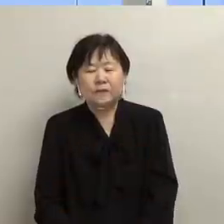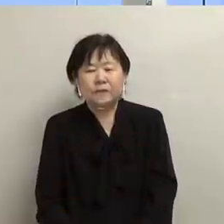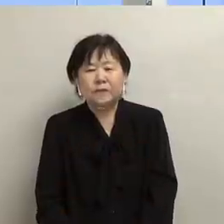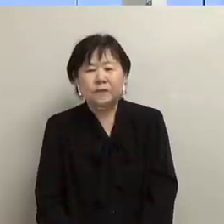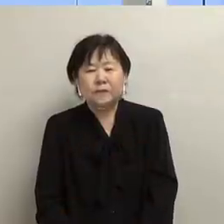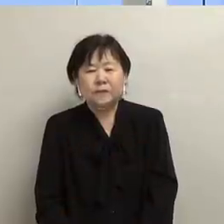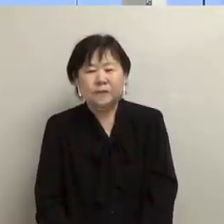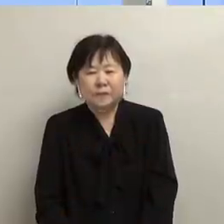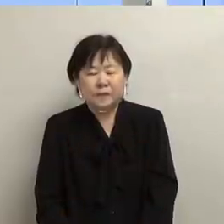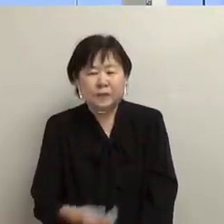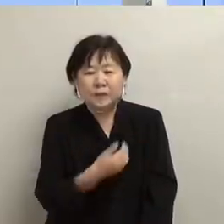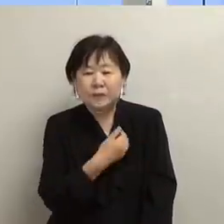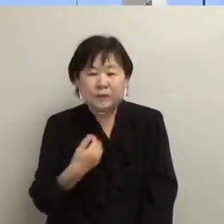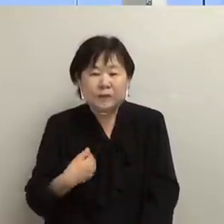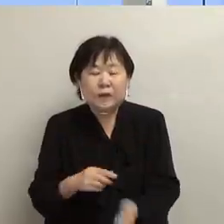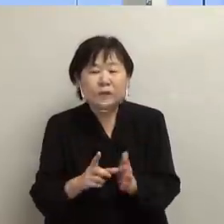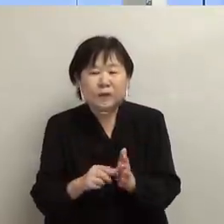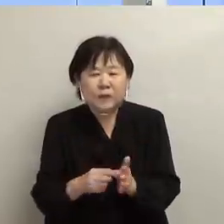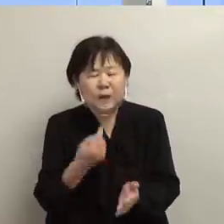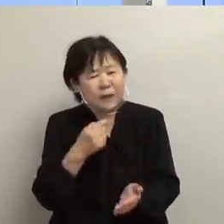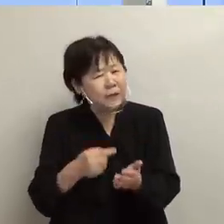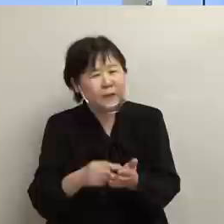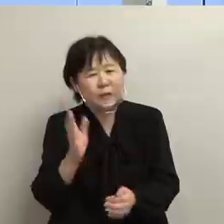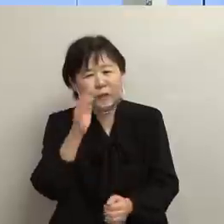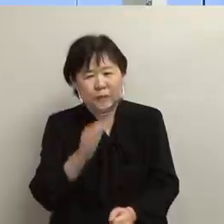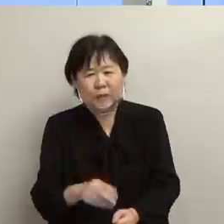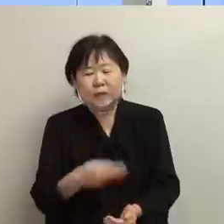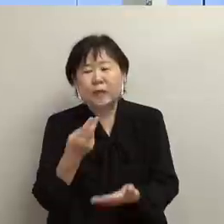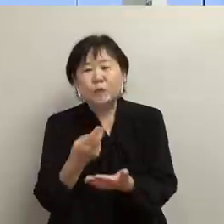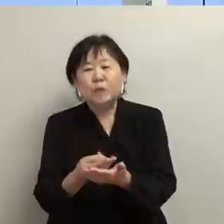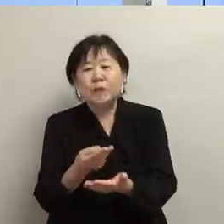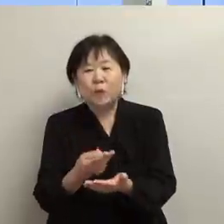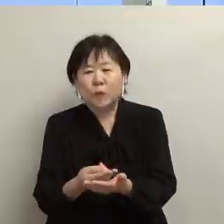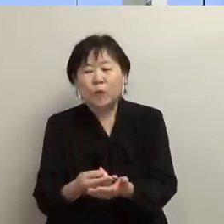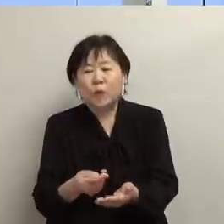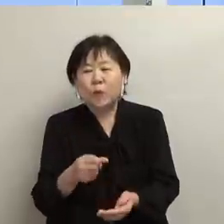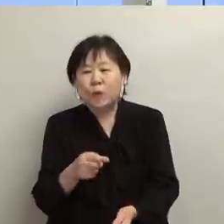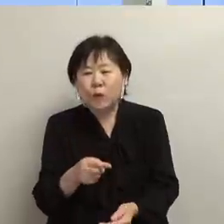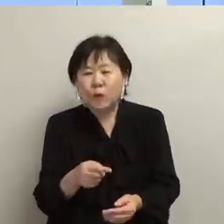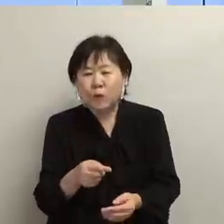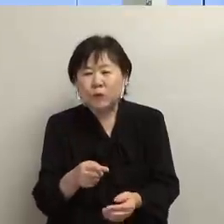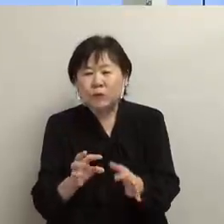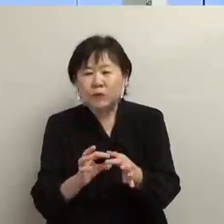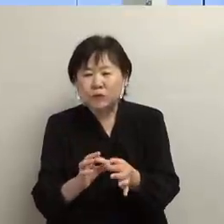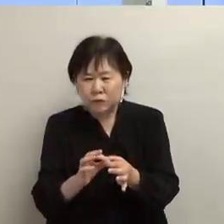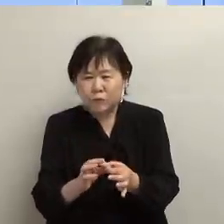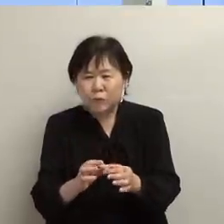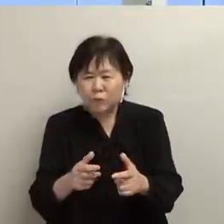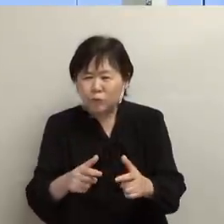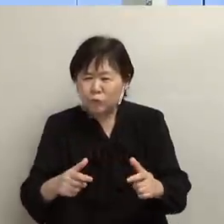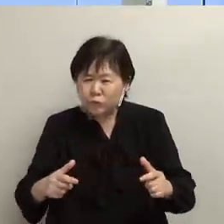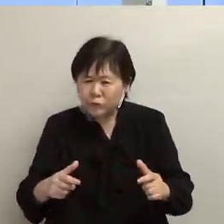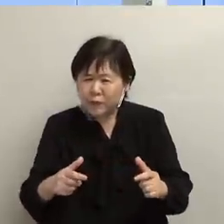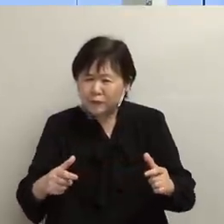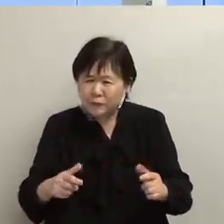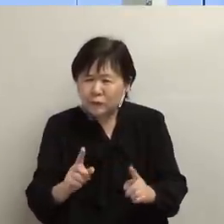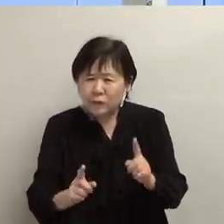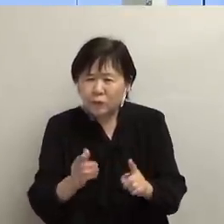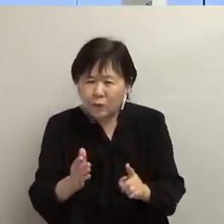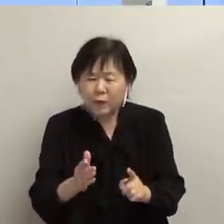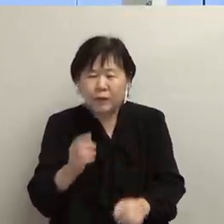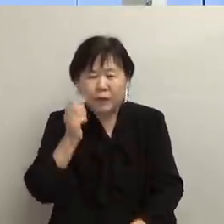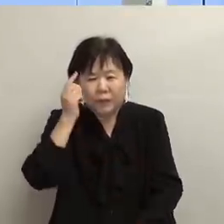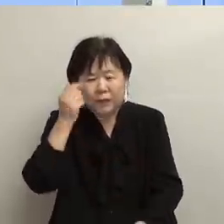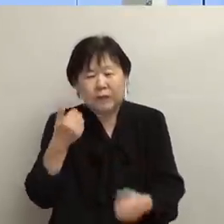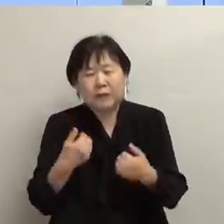ば可能ならばですねそんな簡単じゃないけど病床数のことも少しまた増やせるはどうかっていう検討はせ